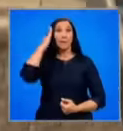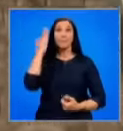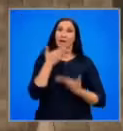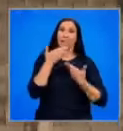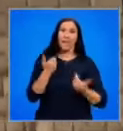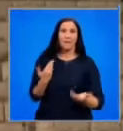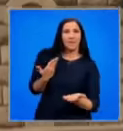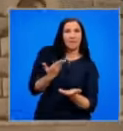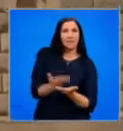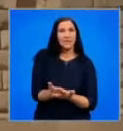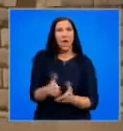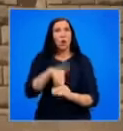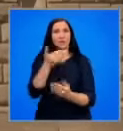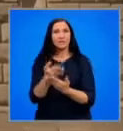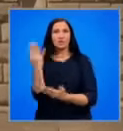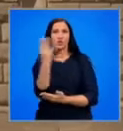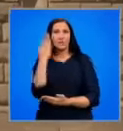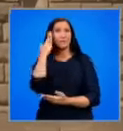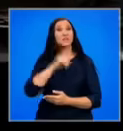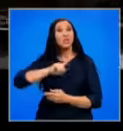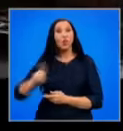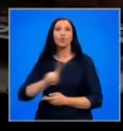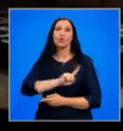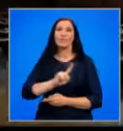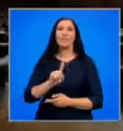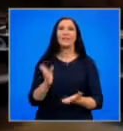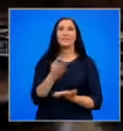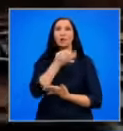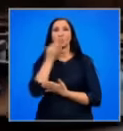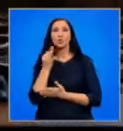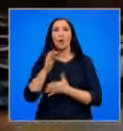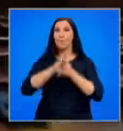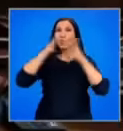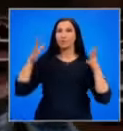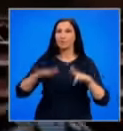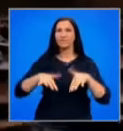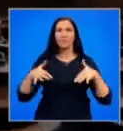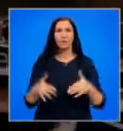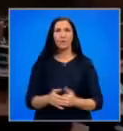Премиерът няма да внесе оставките на четиримата министри, докато не се осигури мнозинство в парламента.